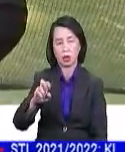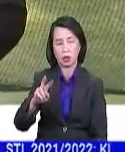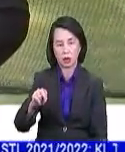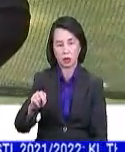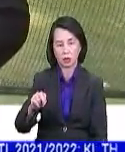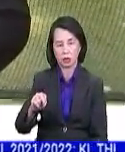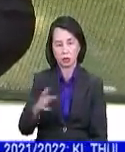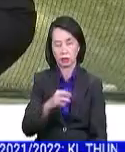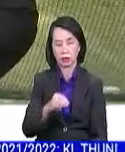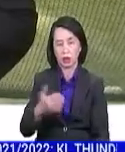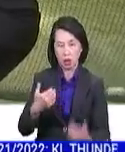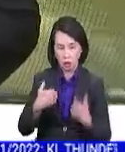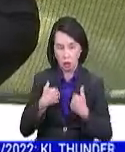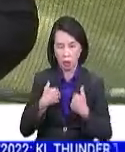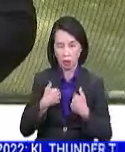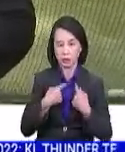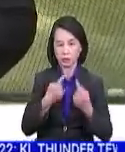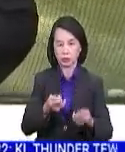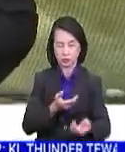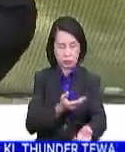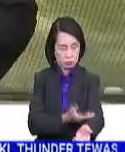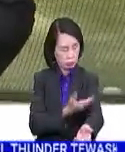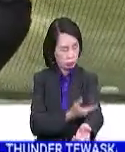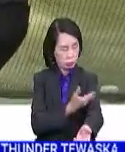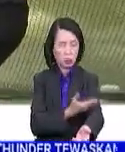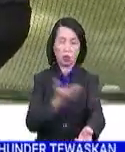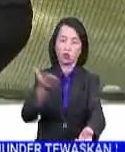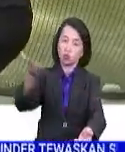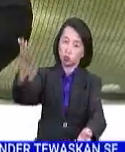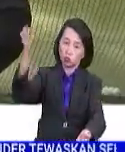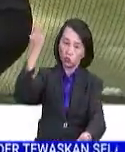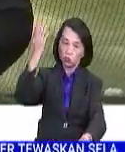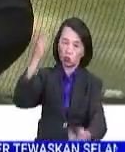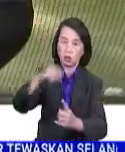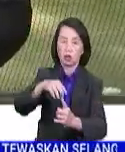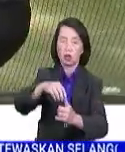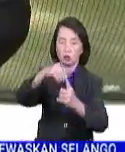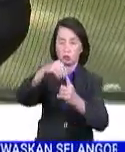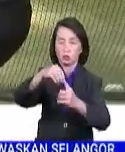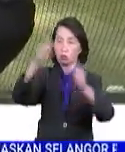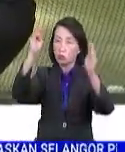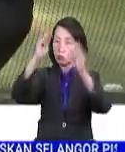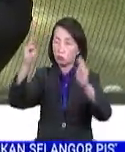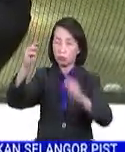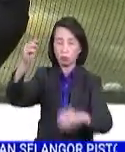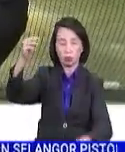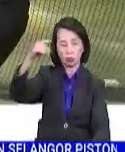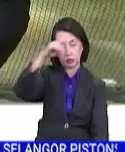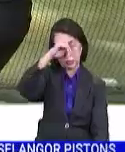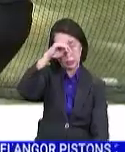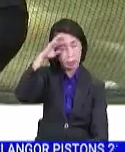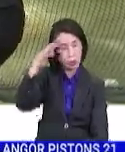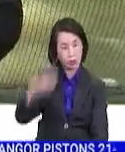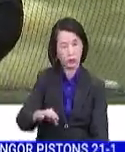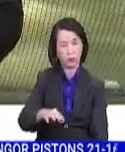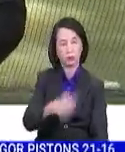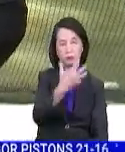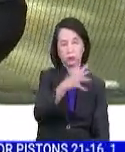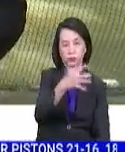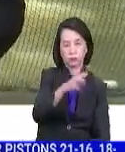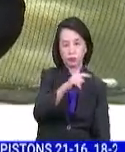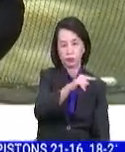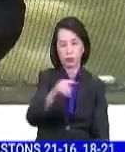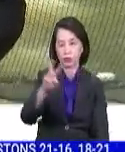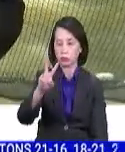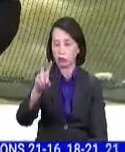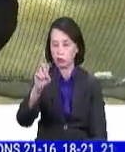ini diadakan sejak turun-temurun khususnya pada musim kemarau. Antara 15 hingga 20